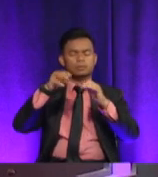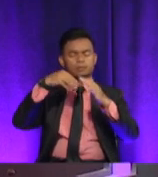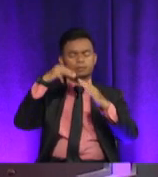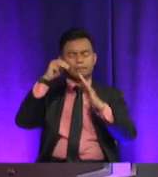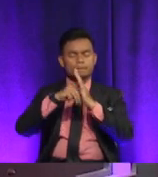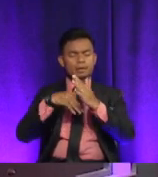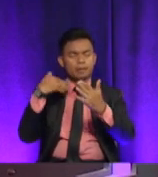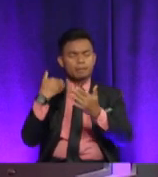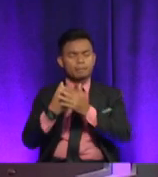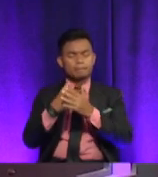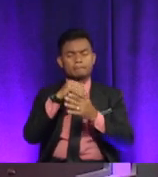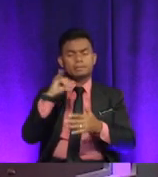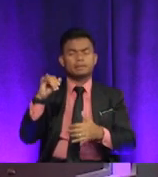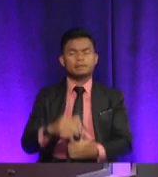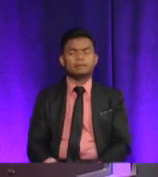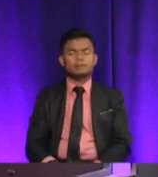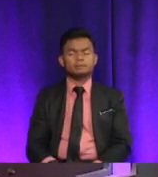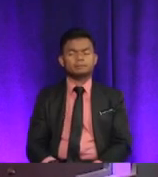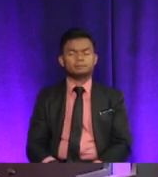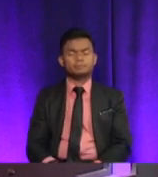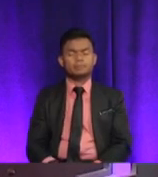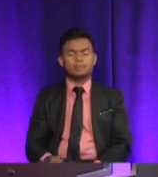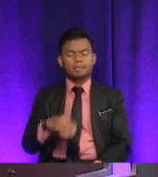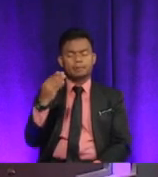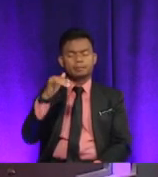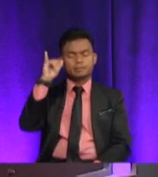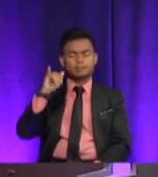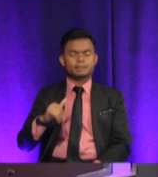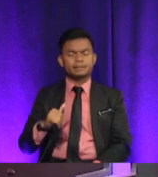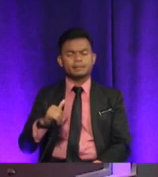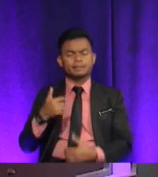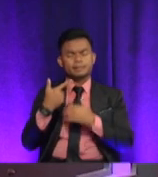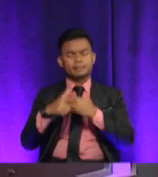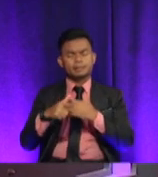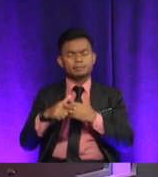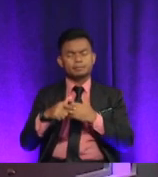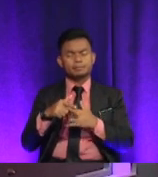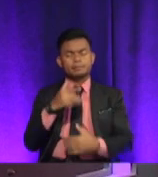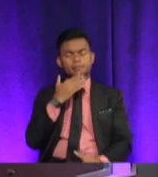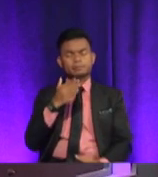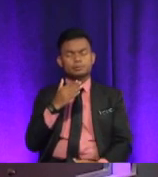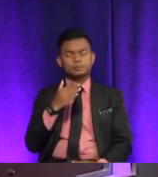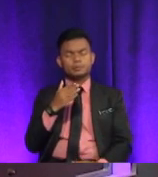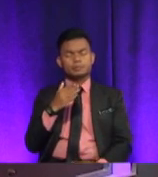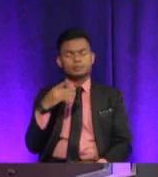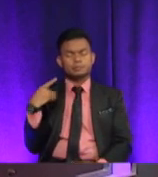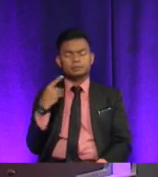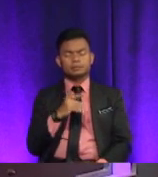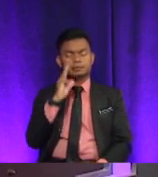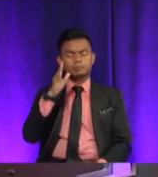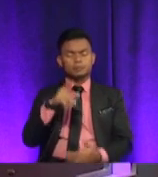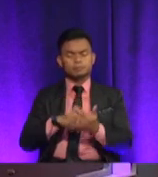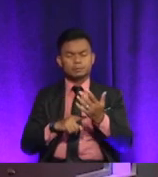tukar daripada bahasa ini kepada bahasa yang lebih mudah untuk pahami yaitu kita ambil perkataan kah jadi persoalan apa di sini